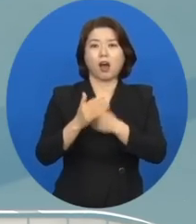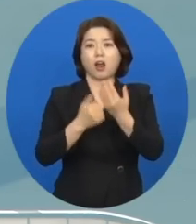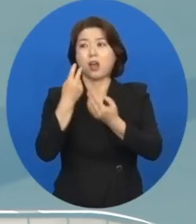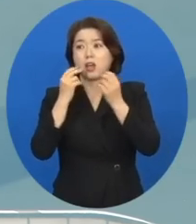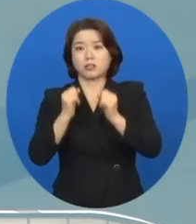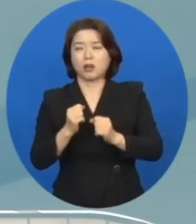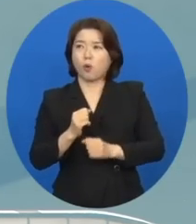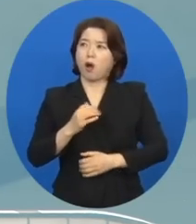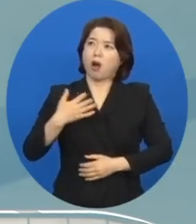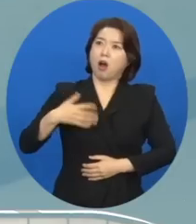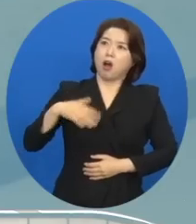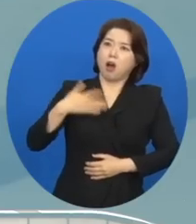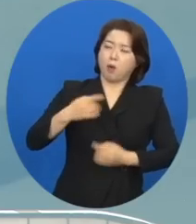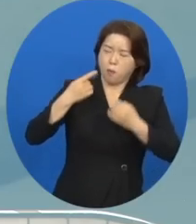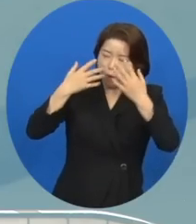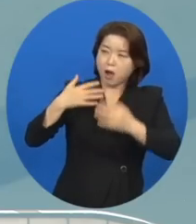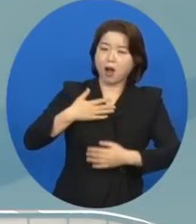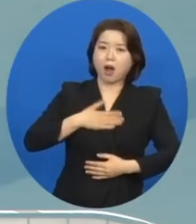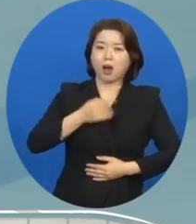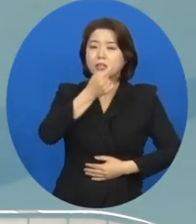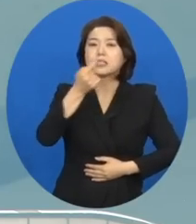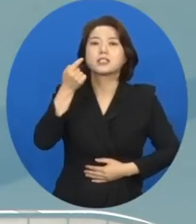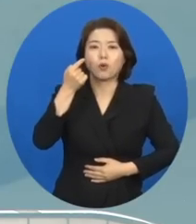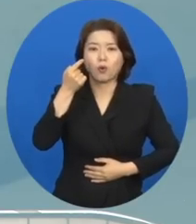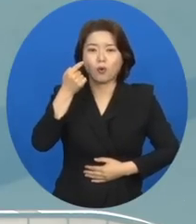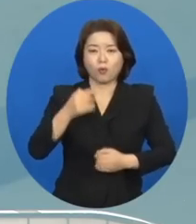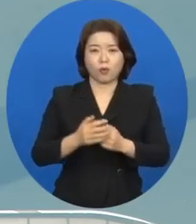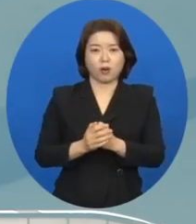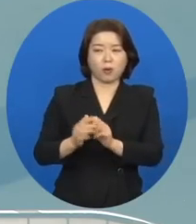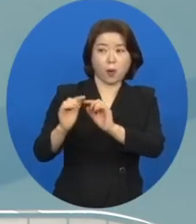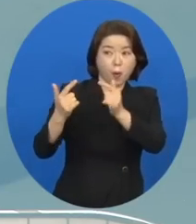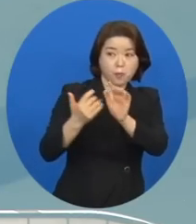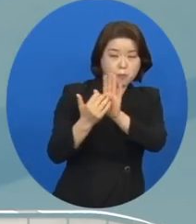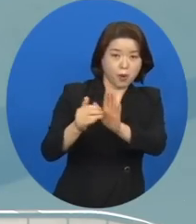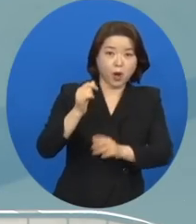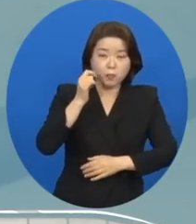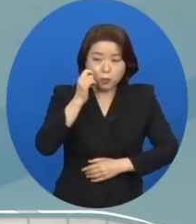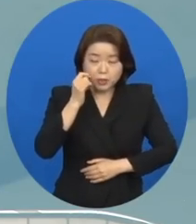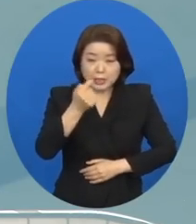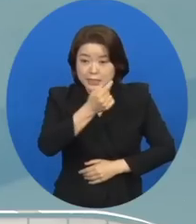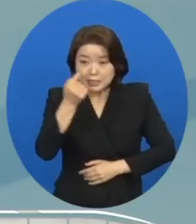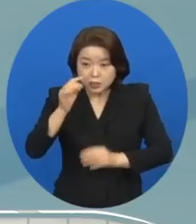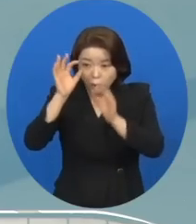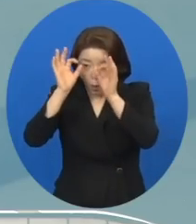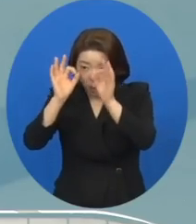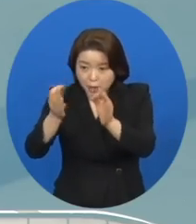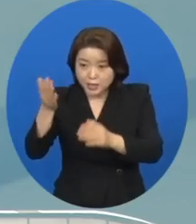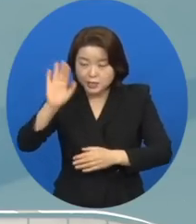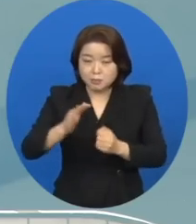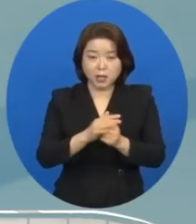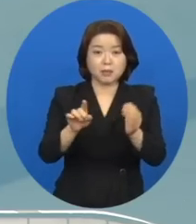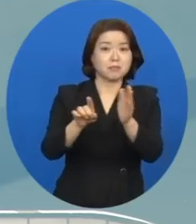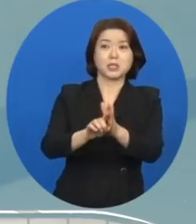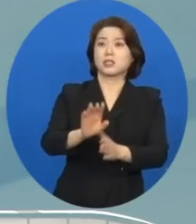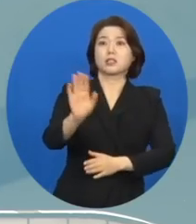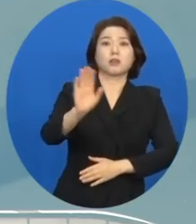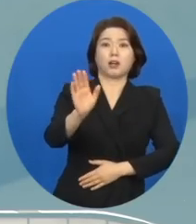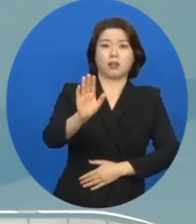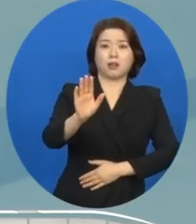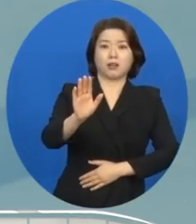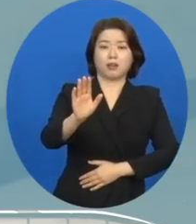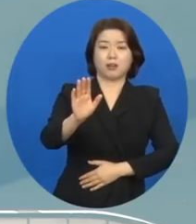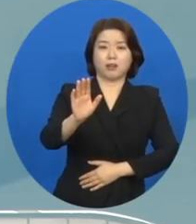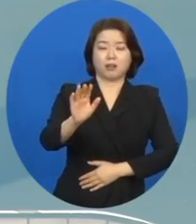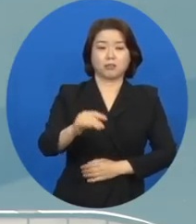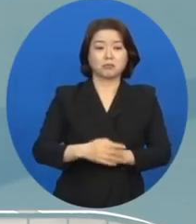없는 결정적인 증거였습니다. 그러나 부인할 수 없는 결정적인 증거를 보고도 안 믿는 사람이 있고요. 어떤 사람은